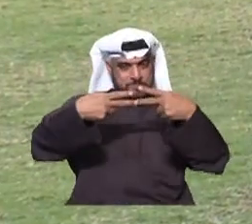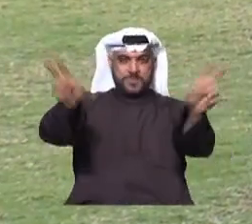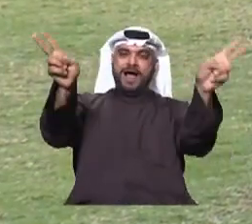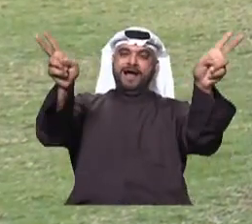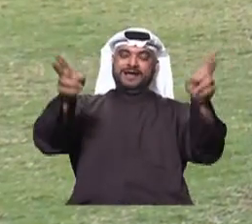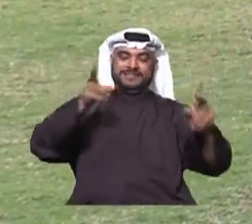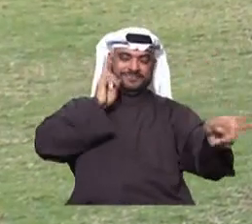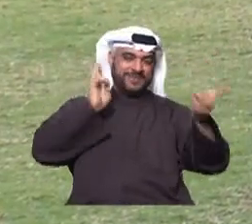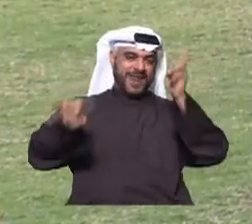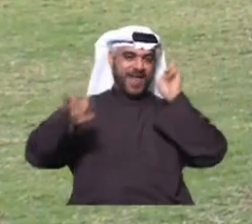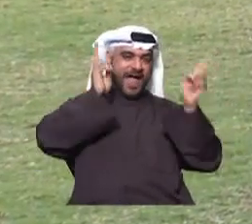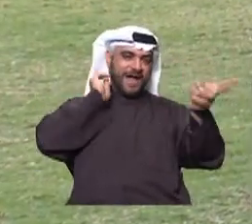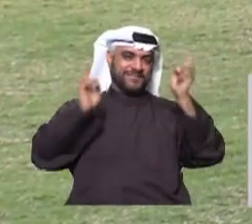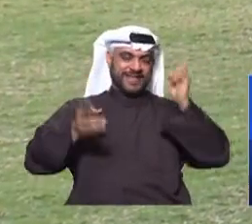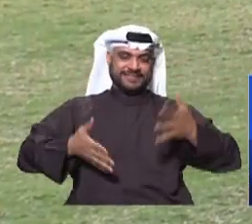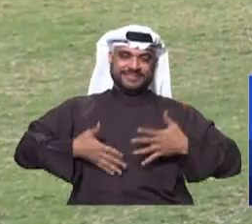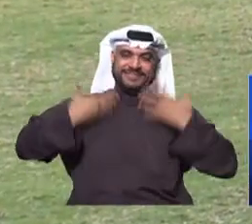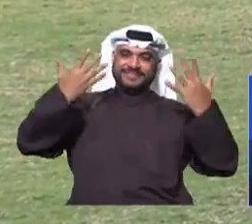موسمه